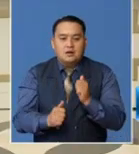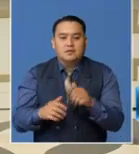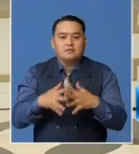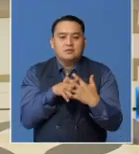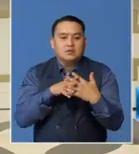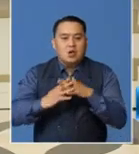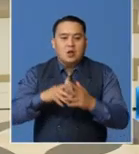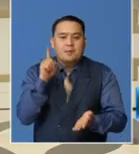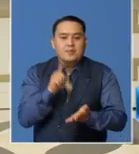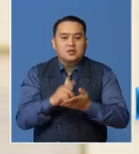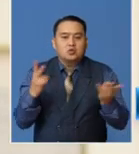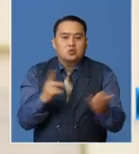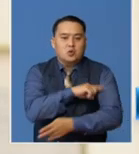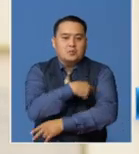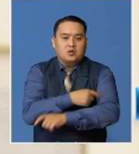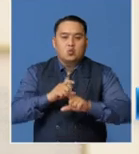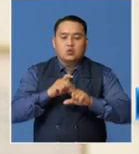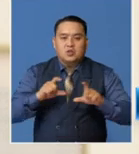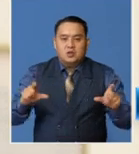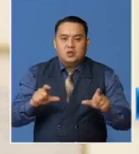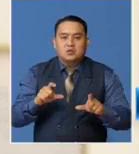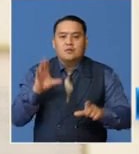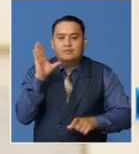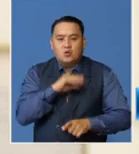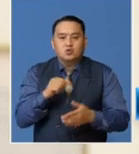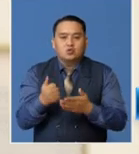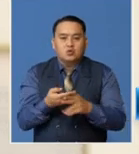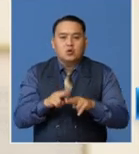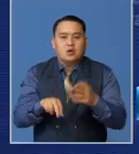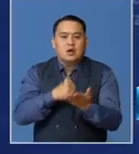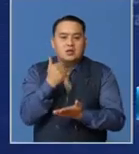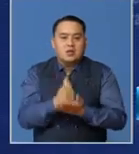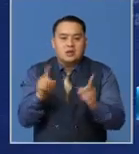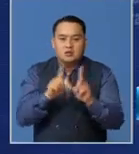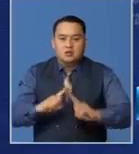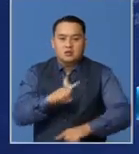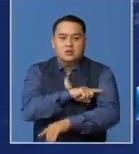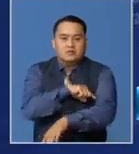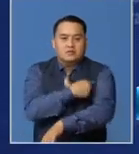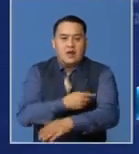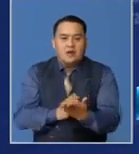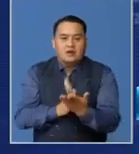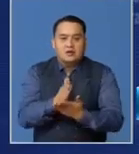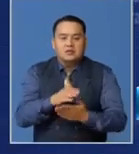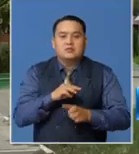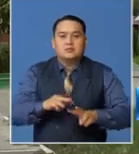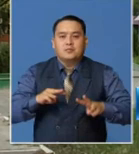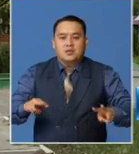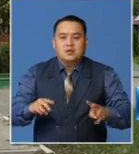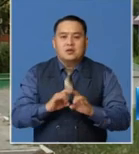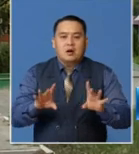казахстана должно быть медицинское учреждение доступность вот что самое главное особенно в сфере здравоохранения отметил бахытжан сагинтаев